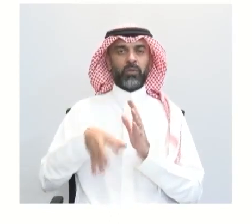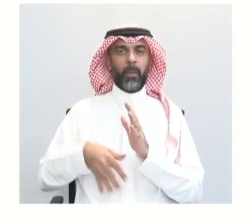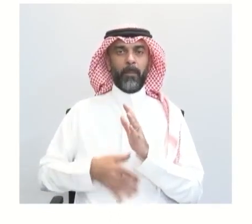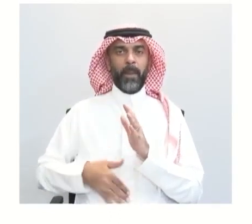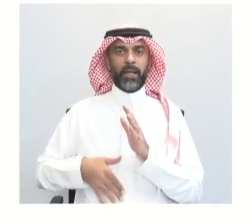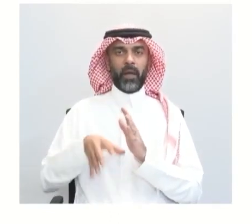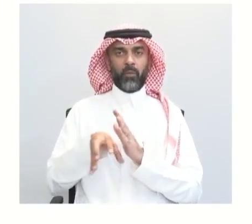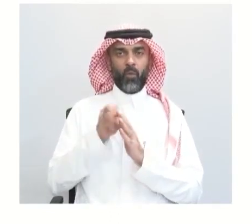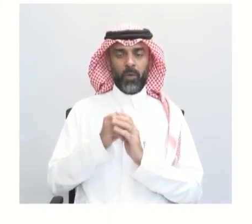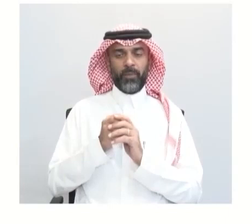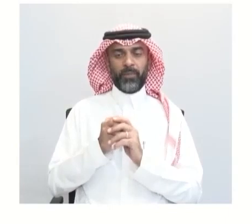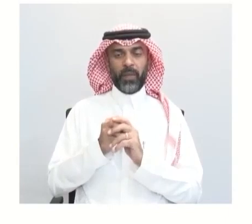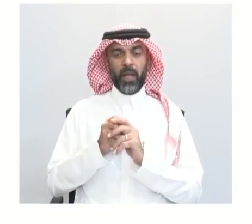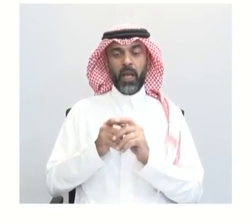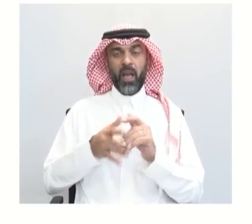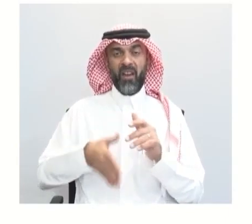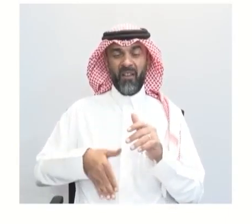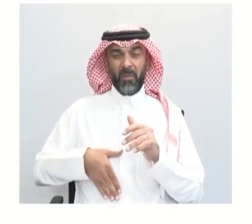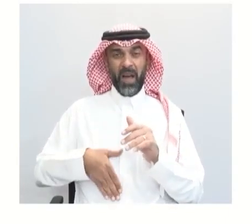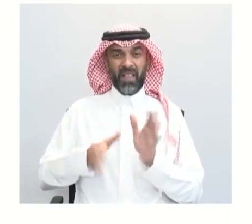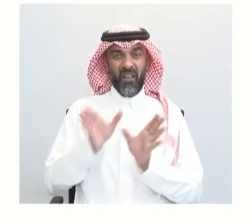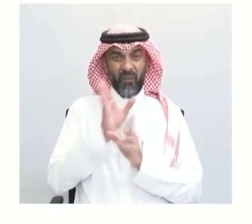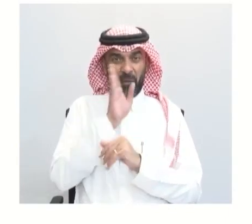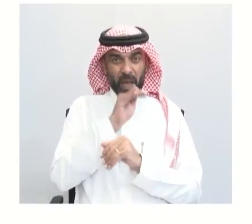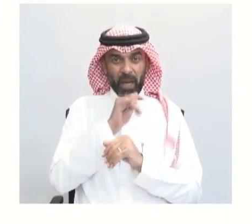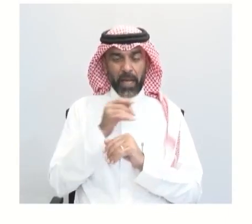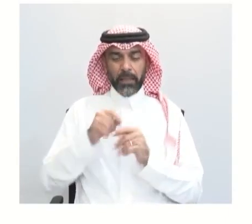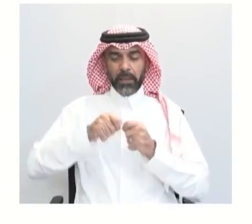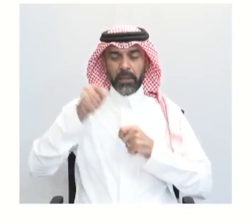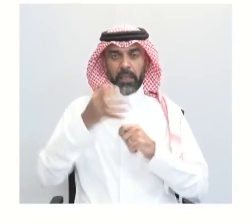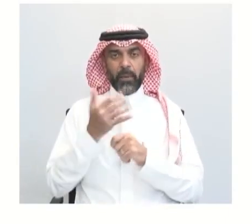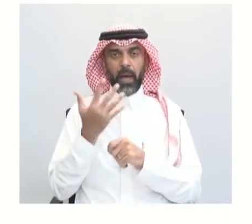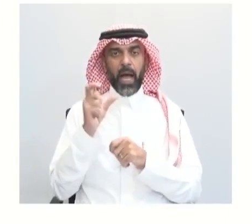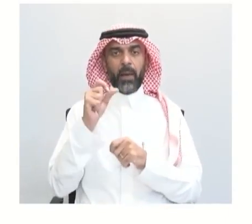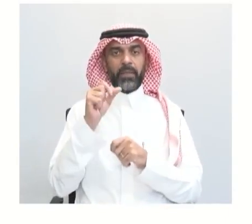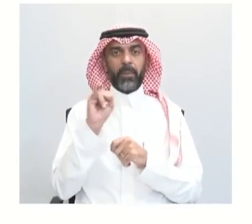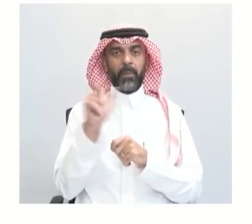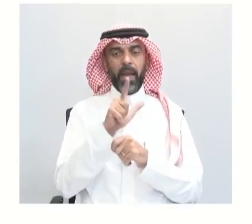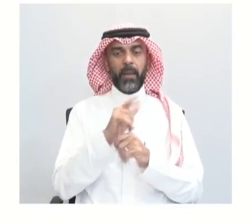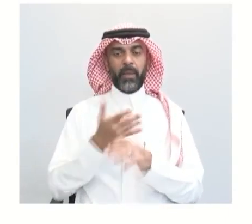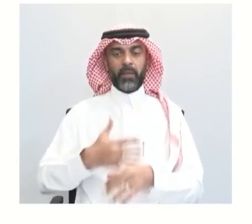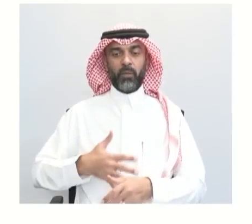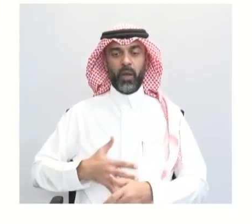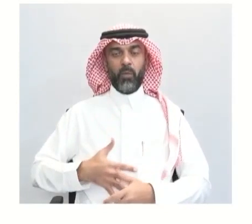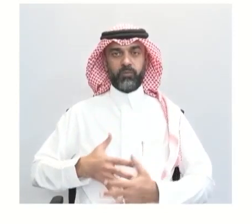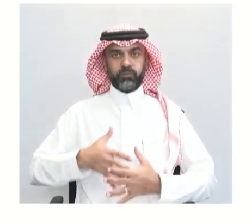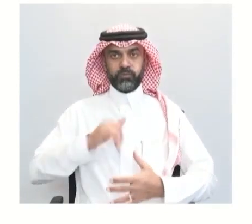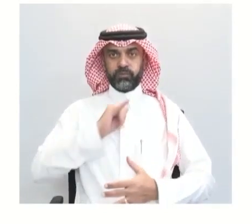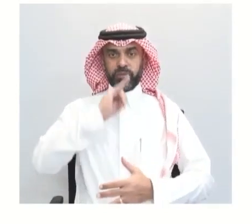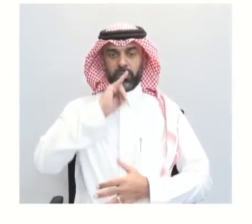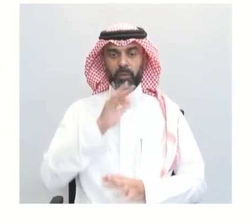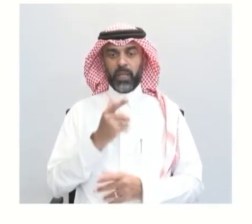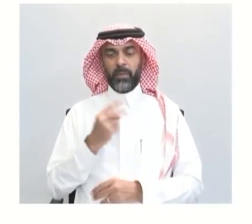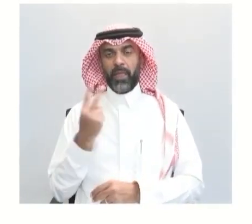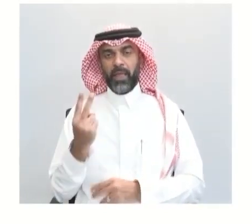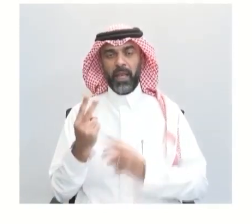المحرم المعده الفارغه سعتها 50 ملي بينما المعده الم ملئه تتسع الى اثنين من اثنين الى